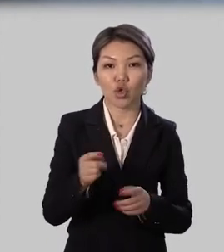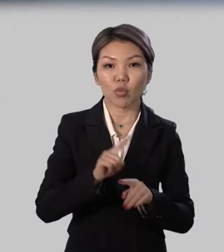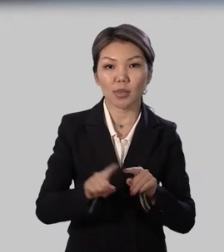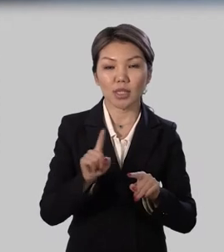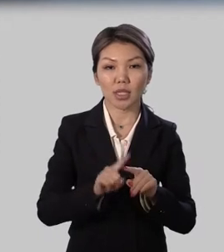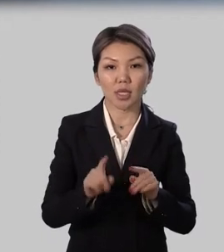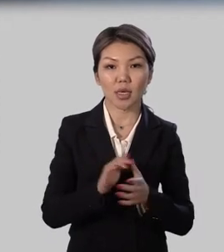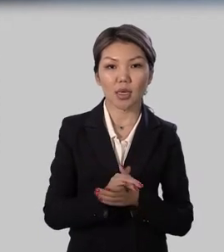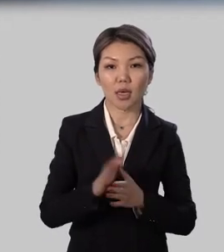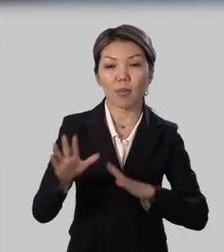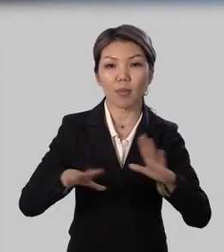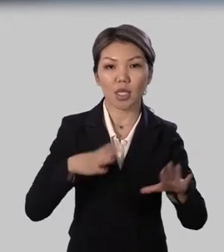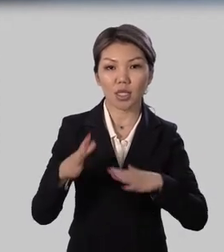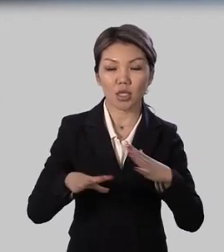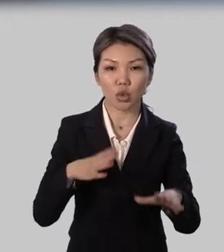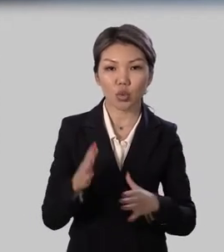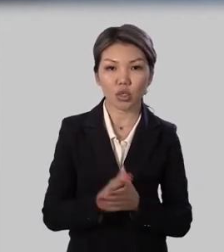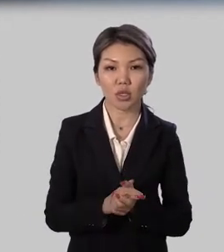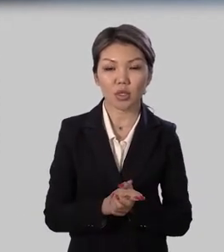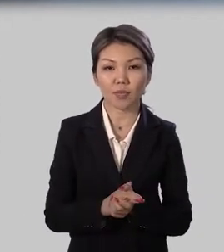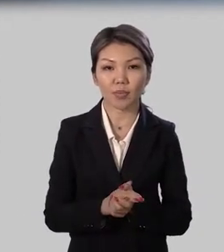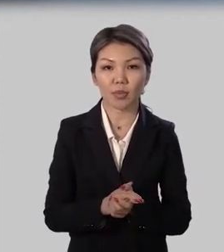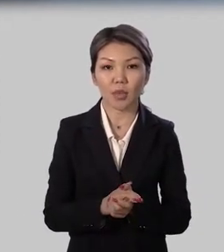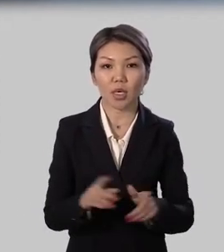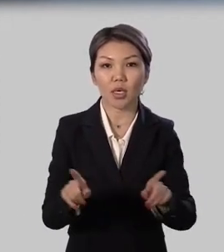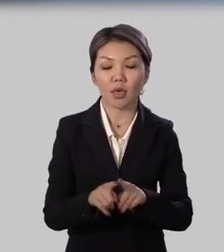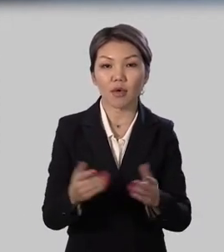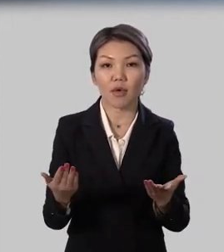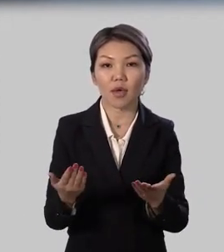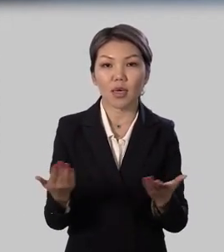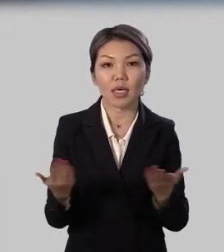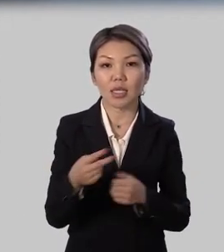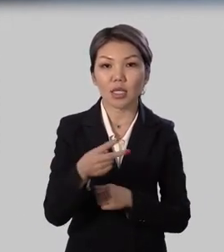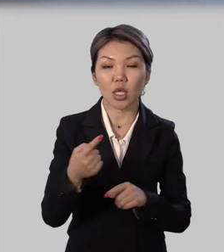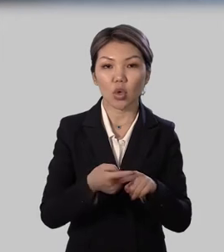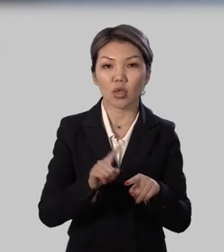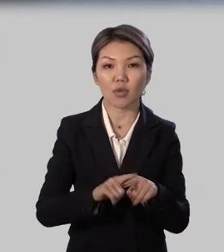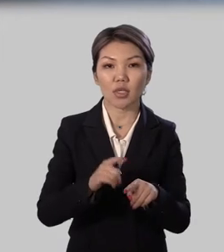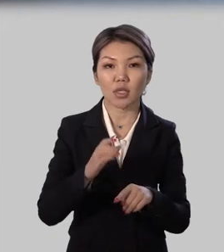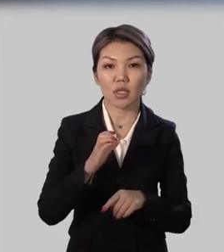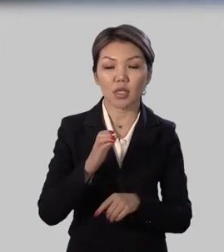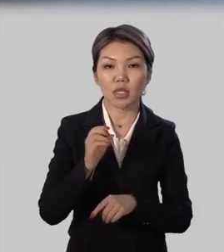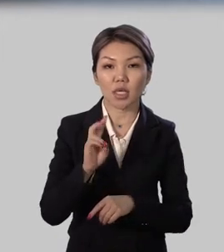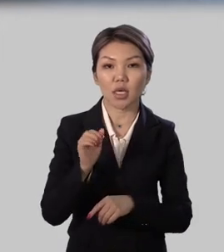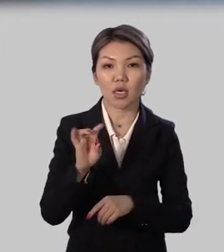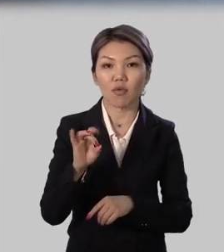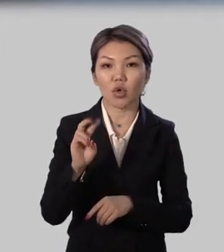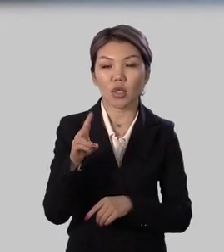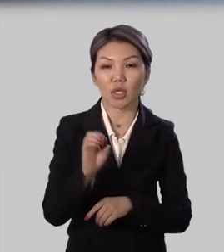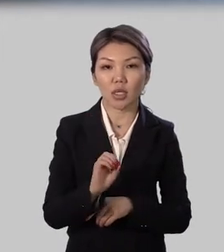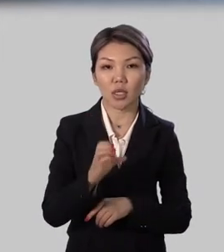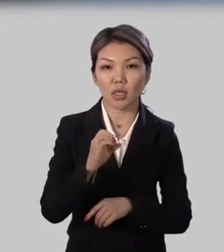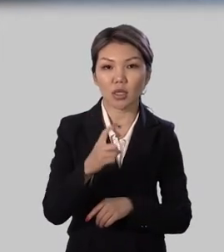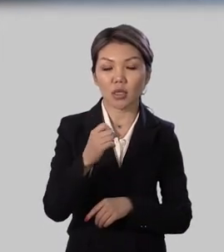греку со кстати а какие глаголы в этой скороговорке ехал